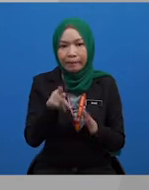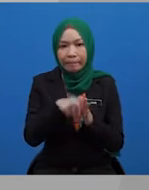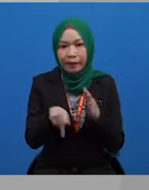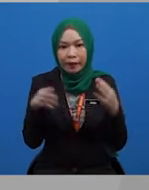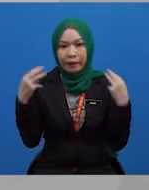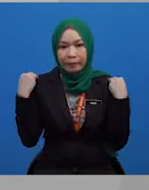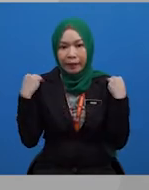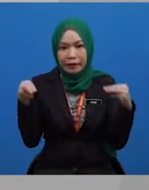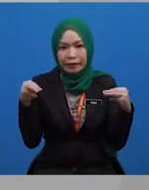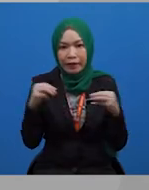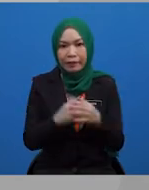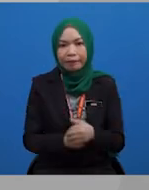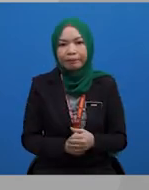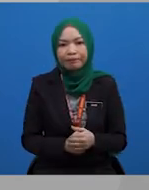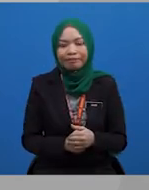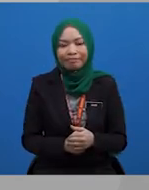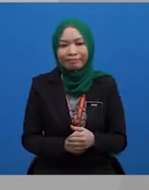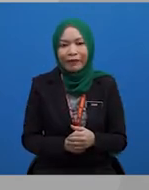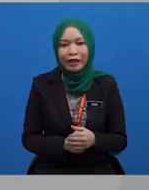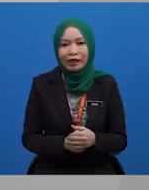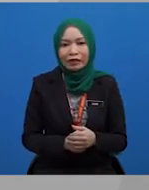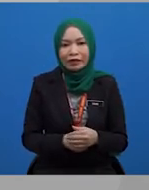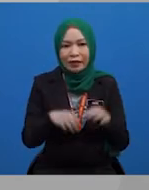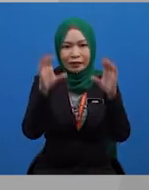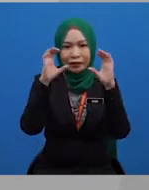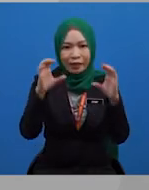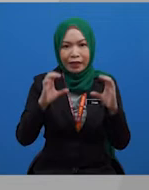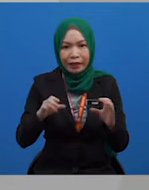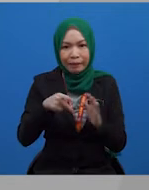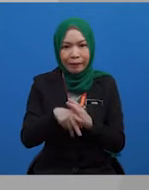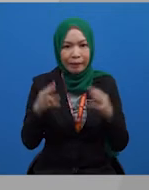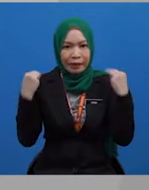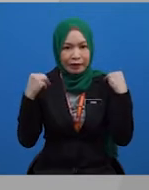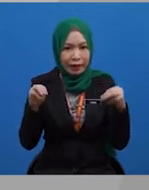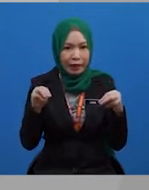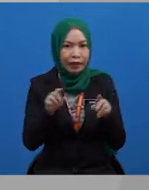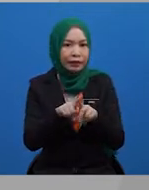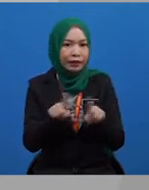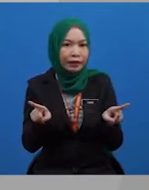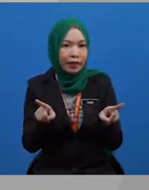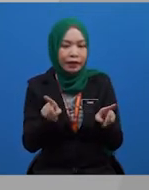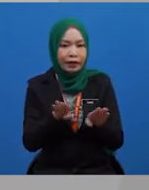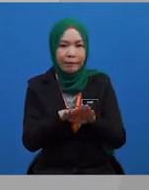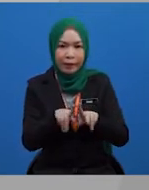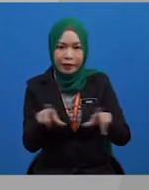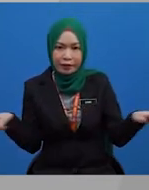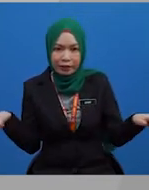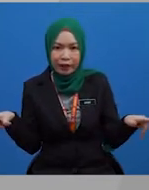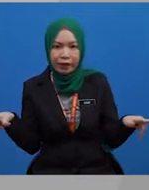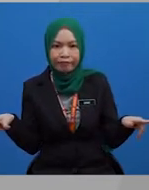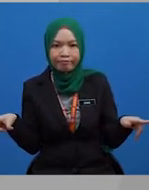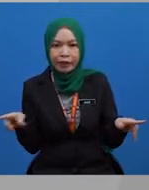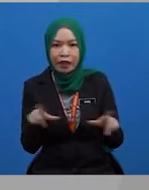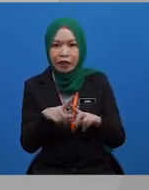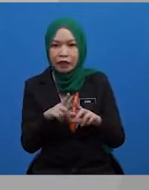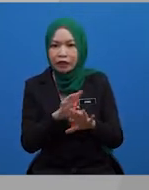pemasaran 4P yang sama. Dan tujuan pemasar menggunakan strategi ini adalah untuk menyasar keseluruhan pasaran